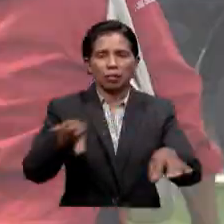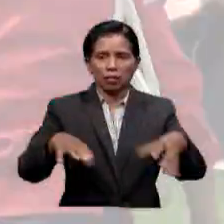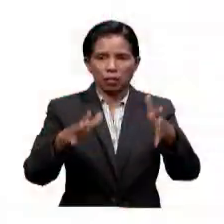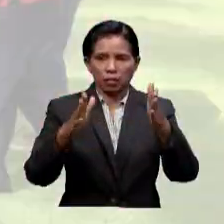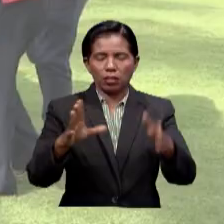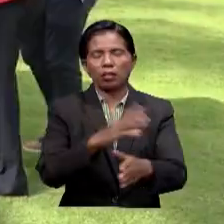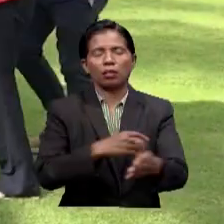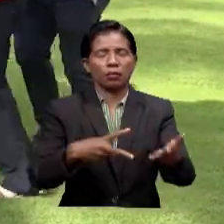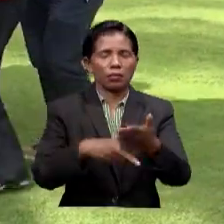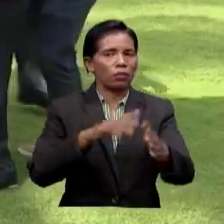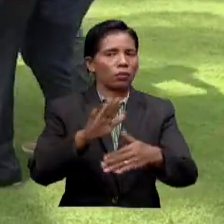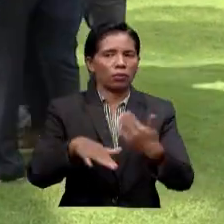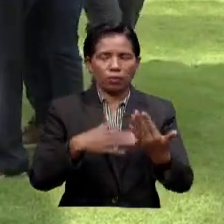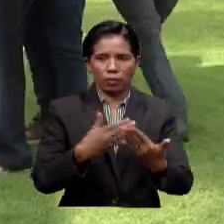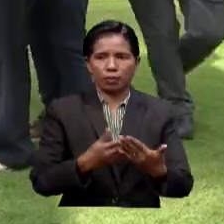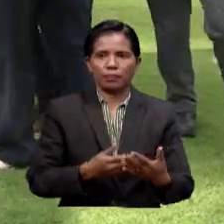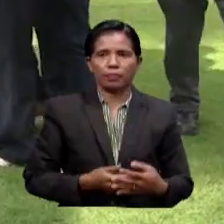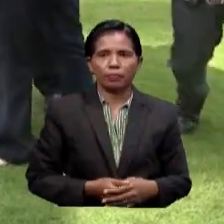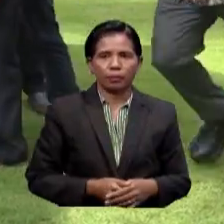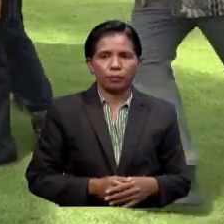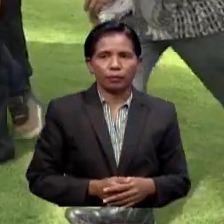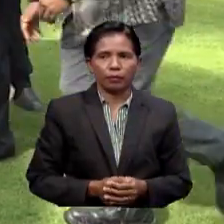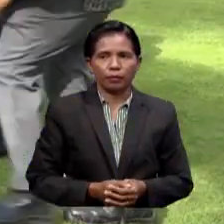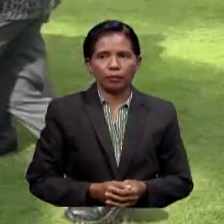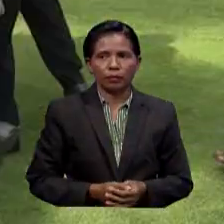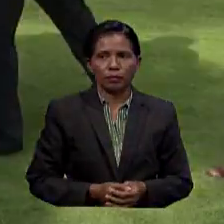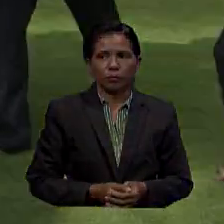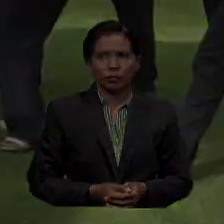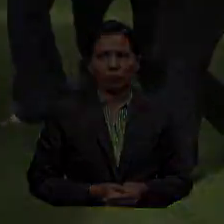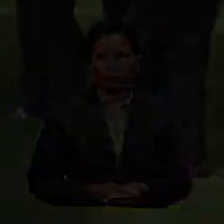trabalho, no pasaporte comum. Agustin da Costa, José Sarmiento, GMN.